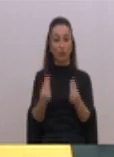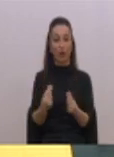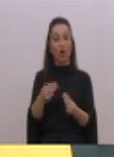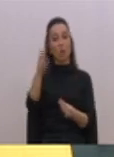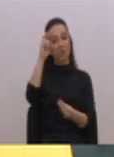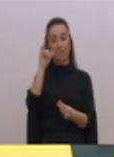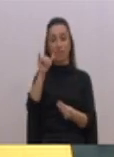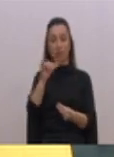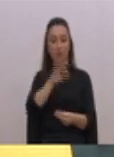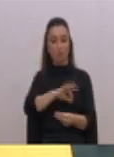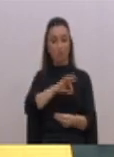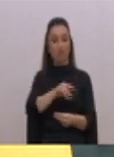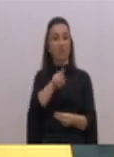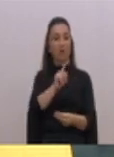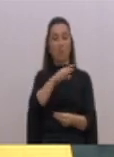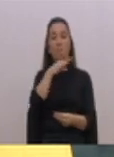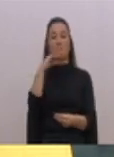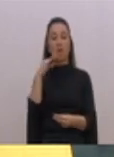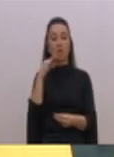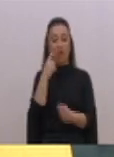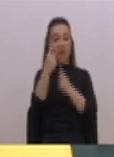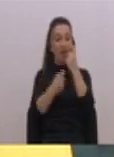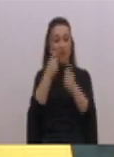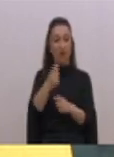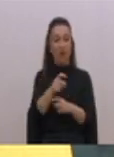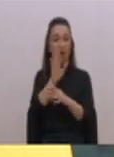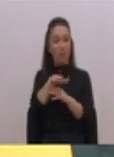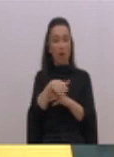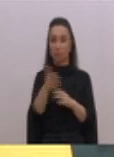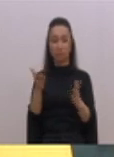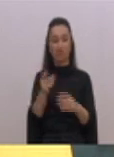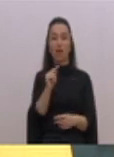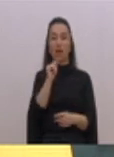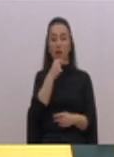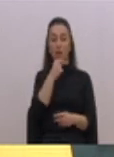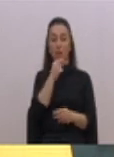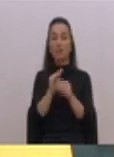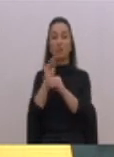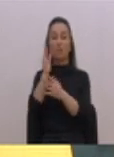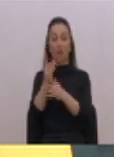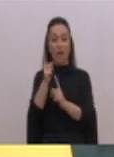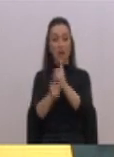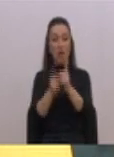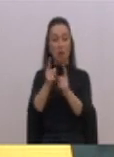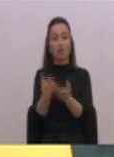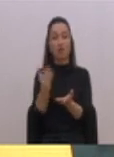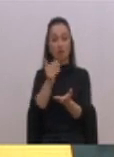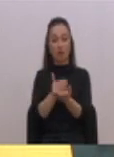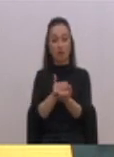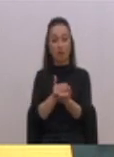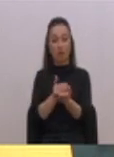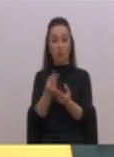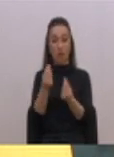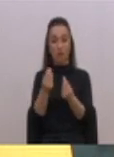ვერ იხელმძღვანელებს. თქვენ რაც არ უნდა ბევრი იყვიროთ და ილაპარაკოთ. ეკონომიკური ზრდა არის რეფორმების შედეგი. Და აქ